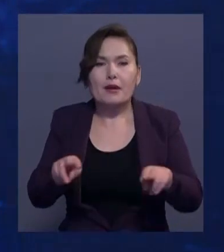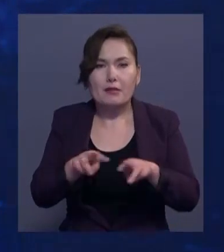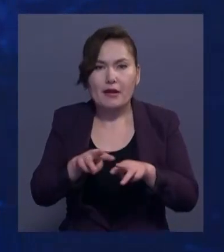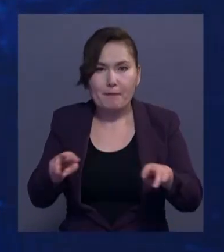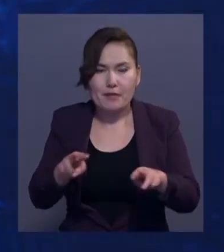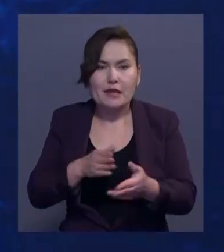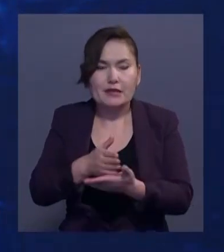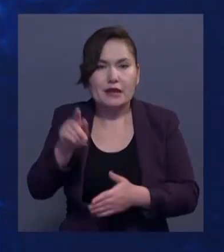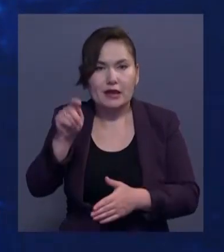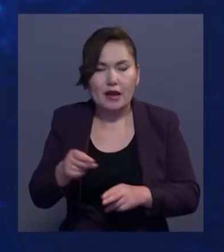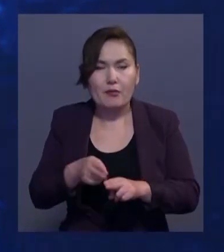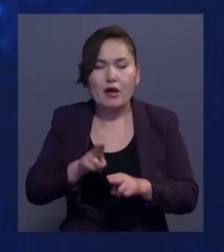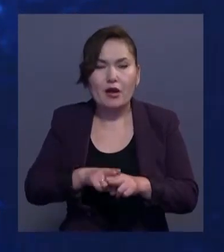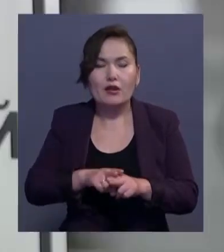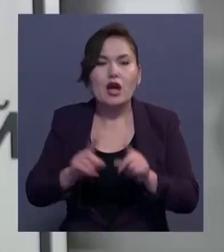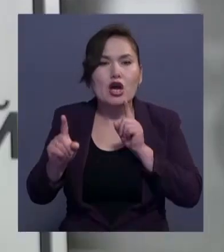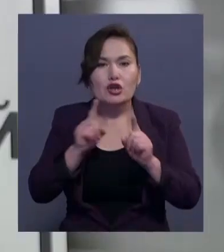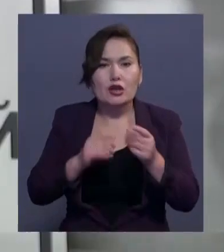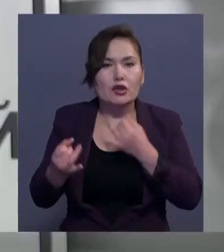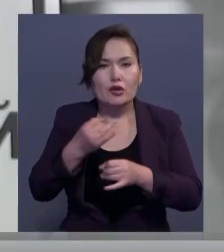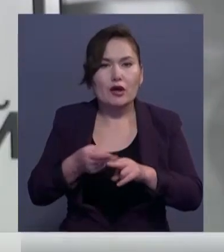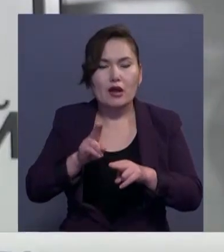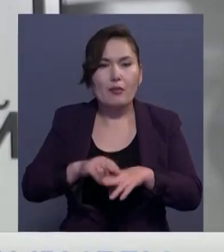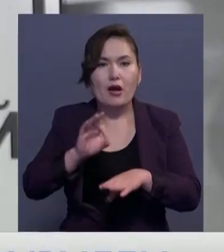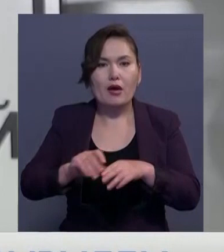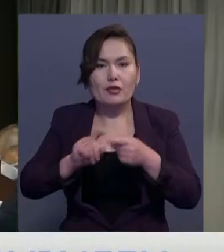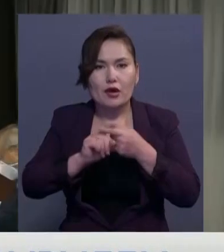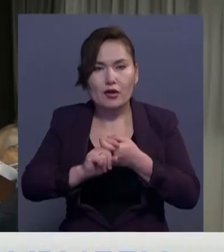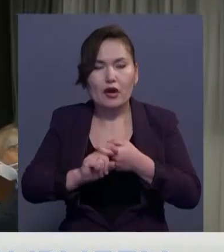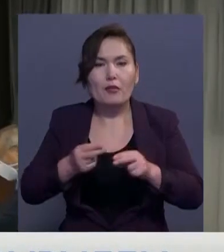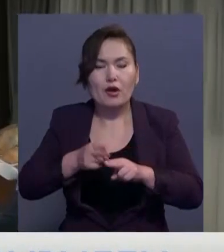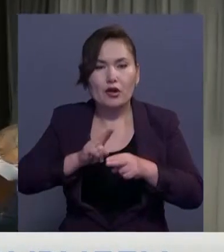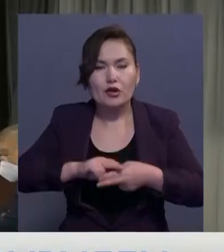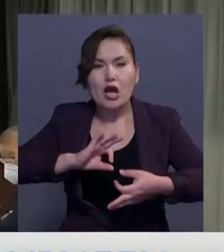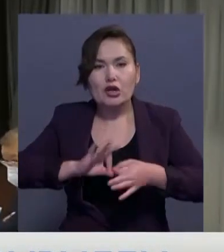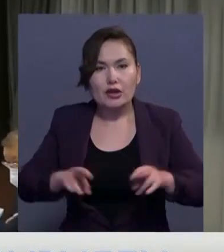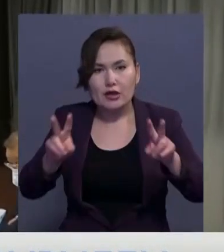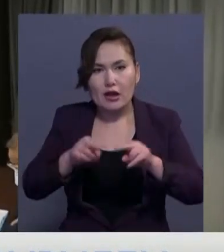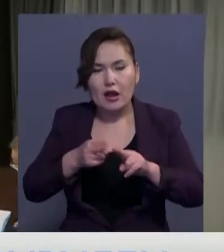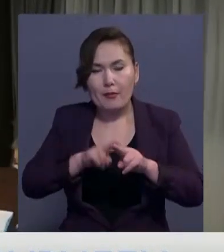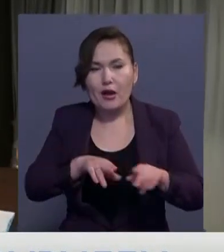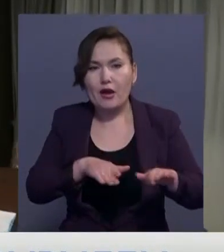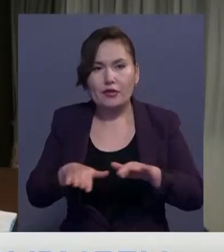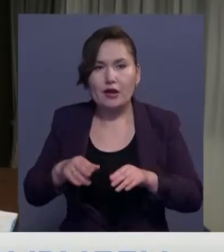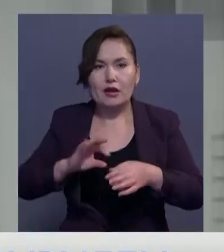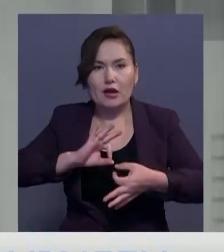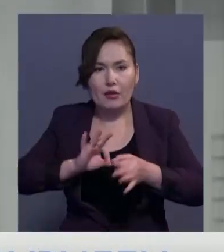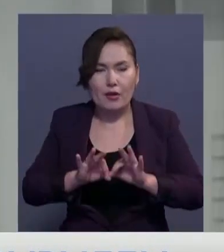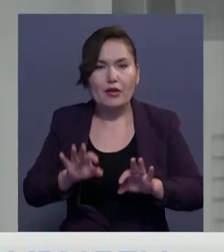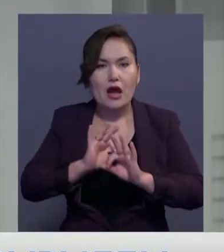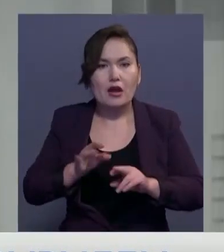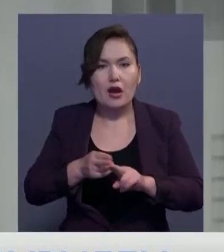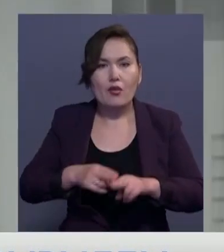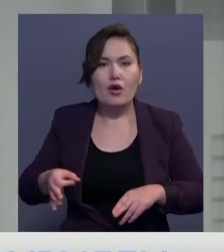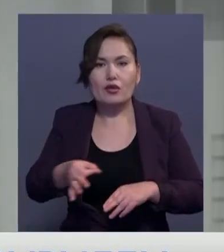Мамин осыған байланысы селекторлық кеңес өткізді. Эпидемиологиялық ахуалды саралап қабылданып жатқан шаралар жайын білді.